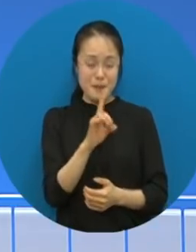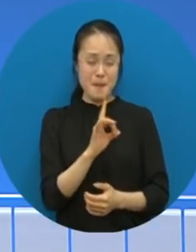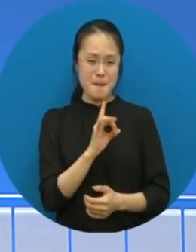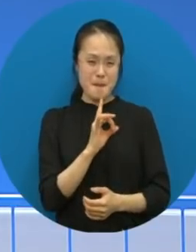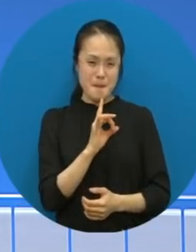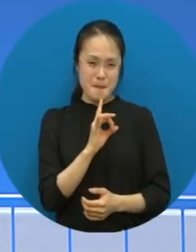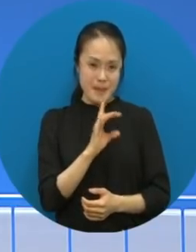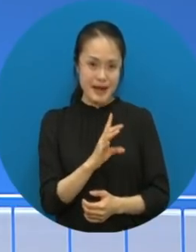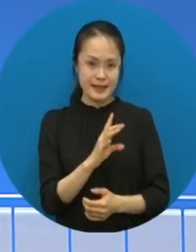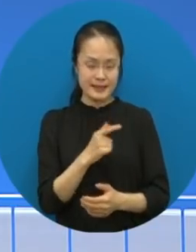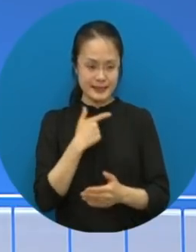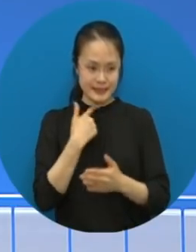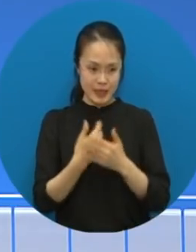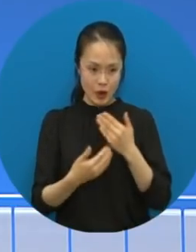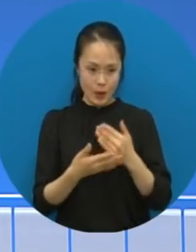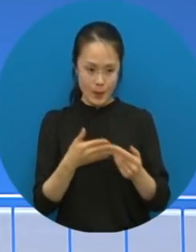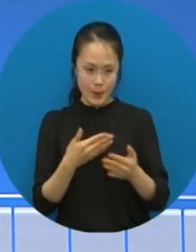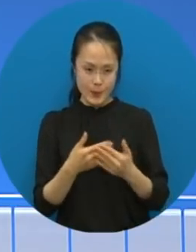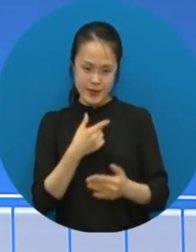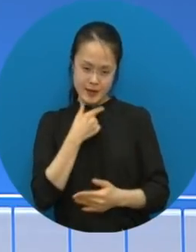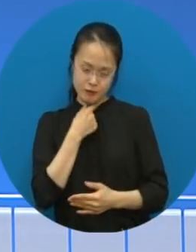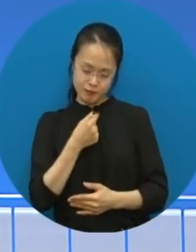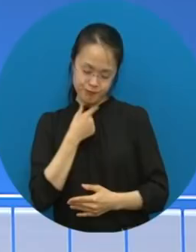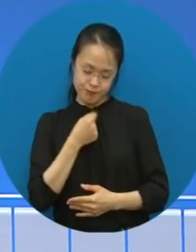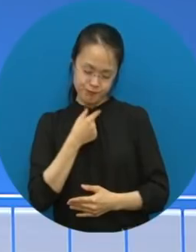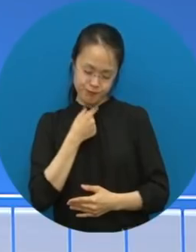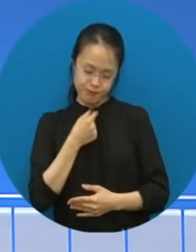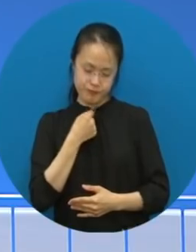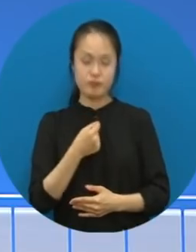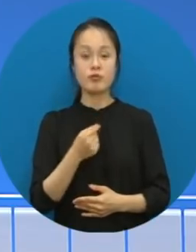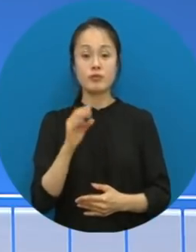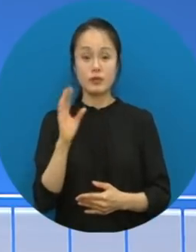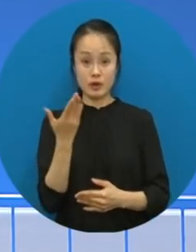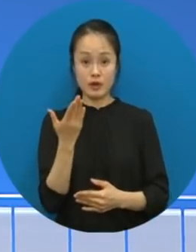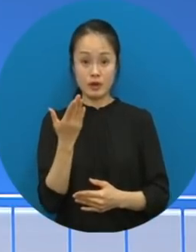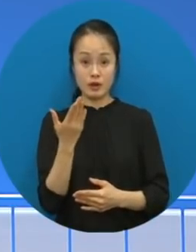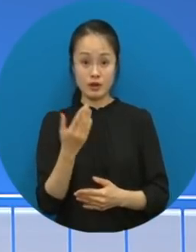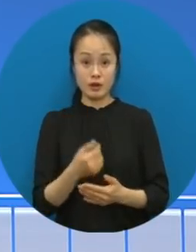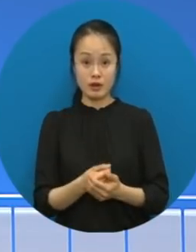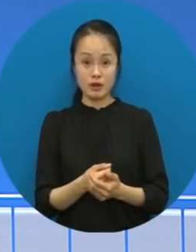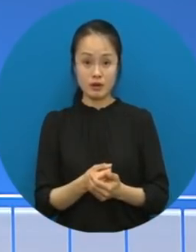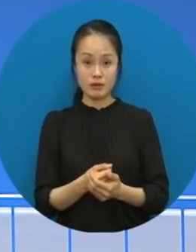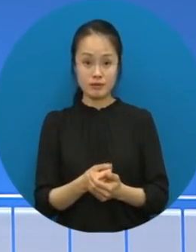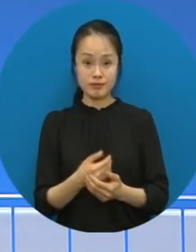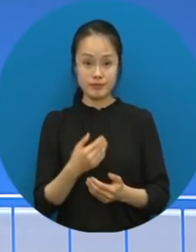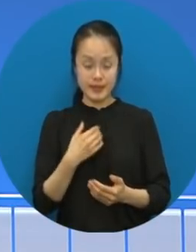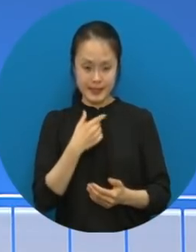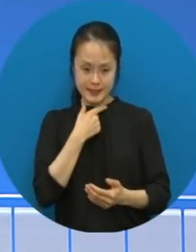아니하고서는 견딜 수가 없었습니다. 한 가지 알았습니다. 그것을 하지 아니하면 불순종이라는 거.